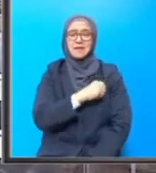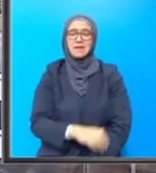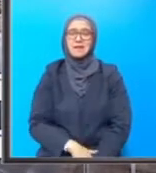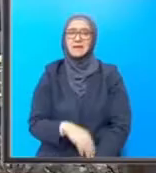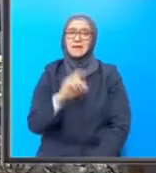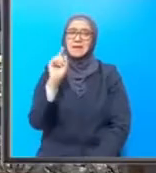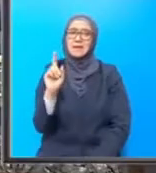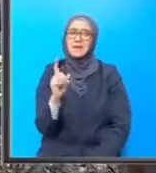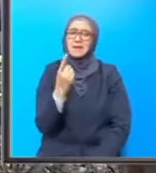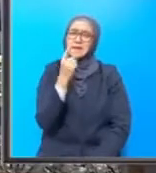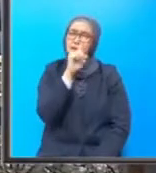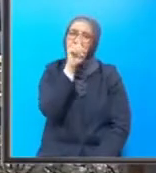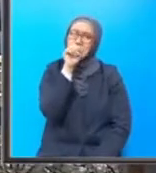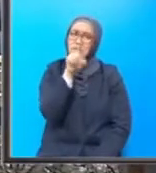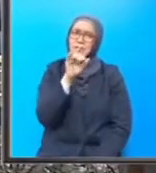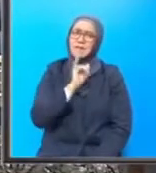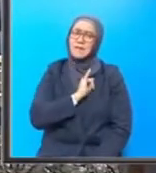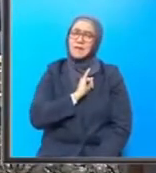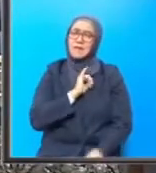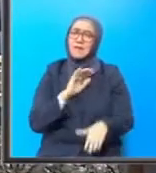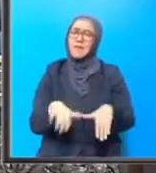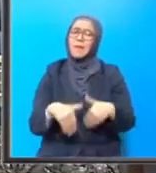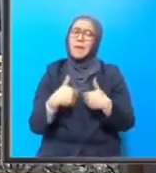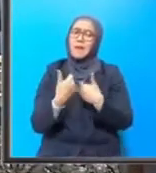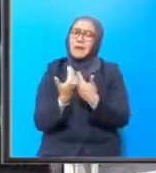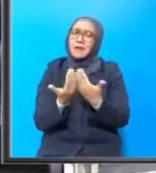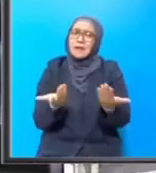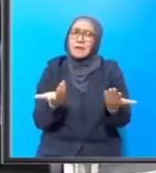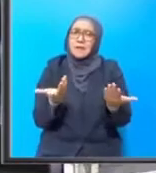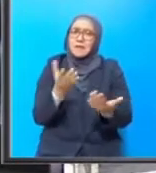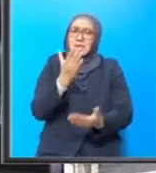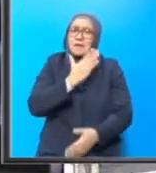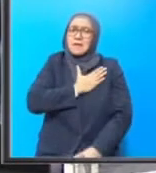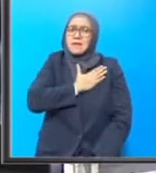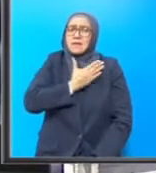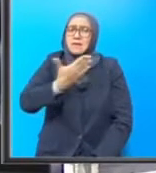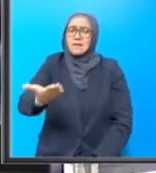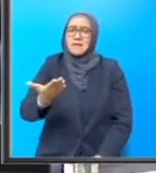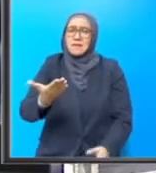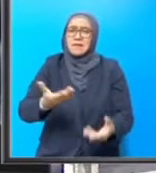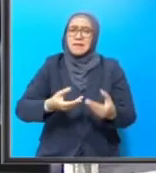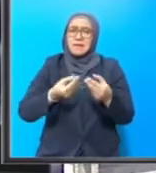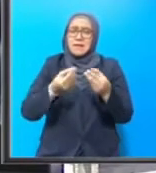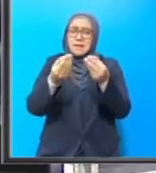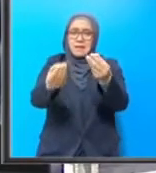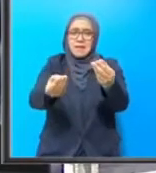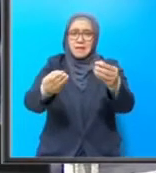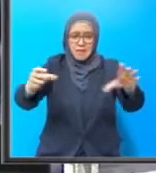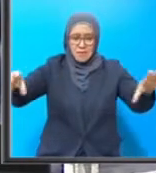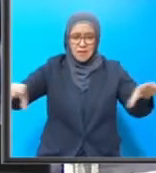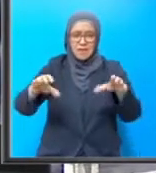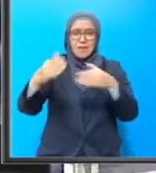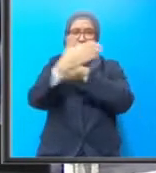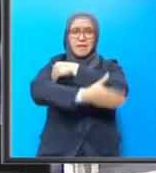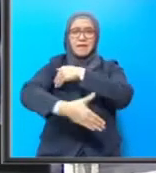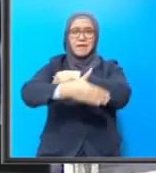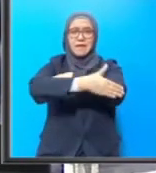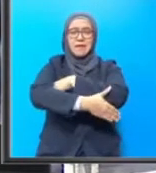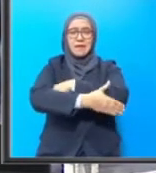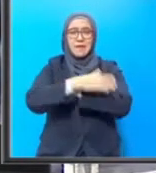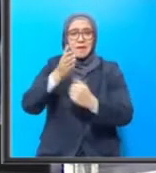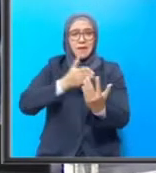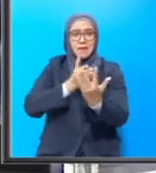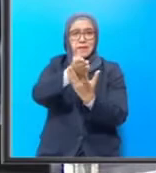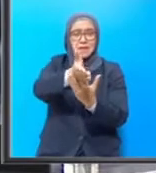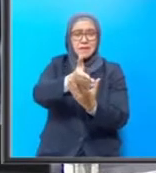cuma persoalan saya sejauh mana komitmen Hai ayang telah dibuat oleh negara melalui